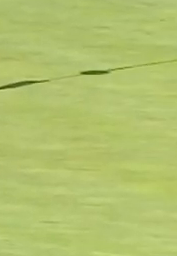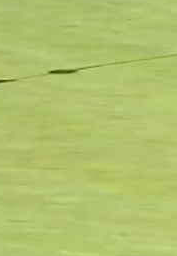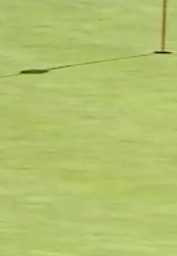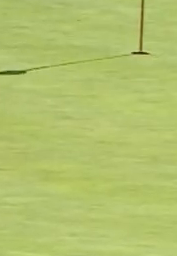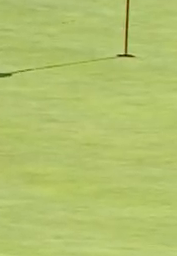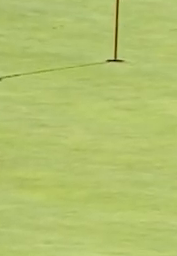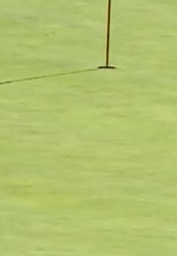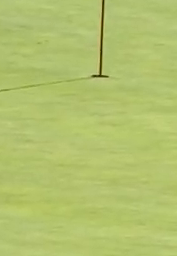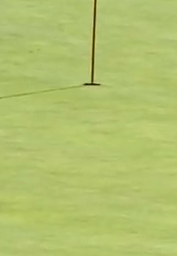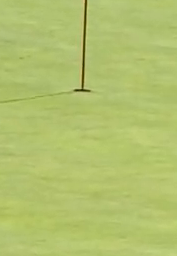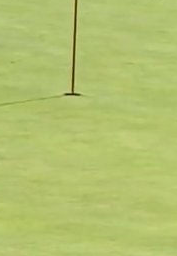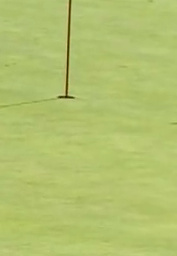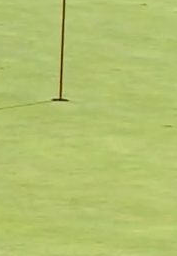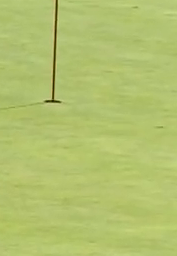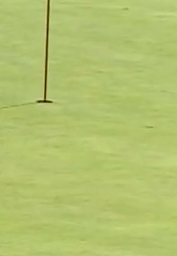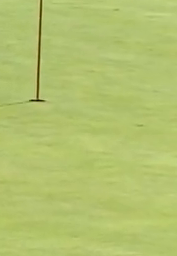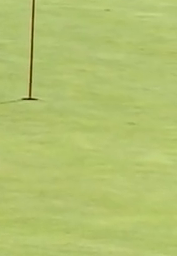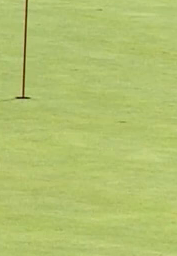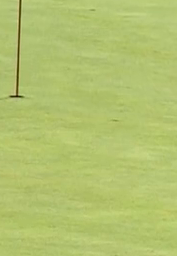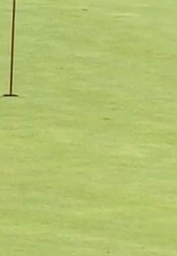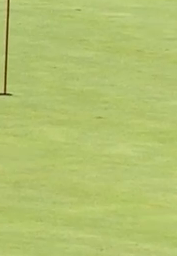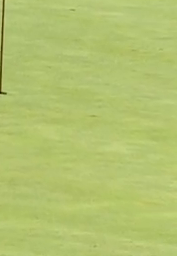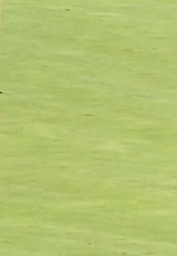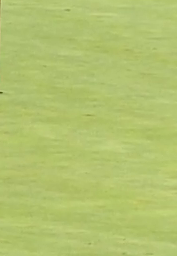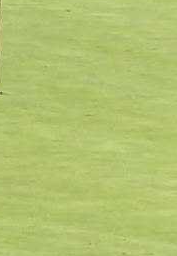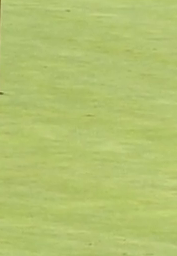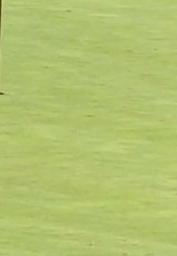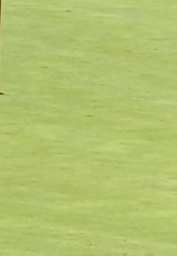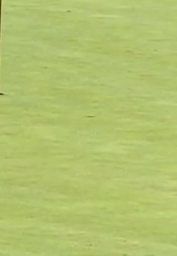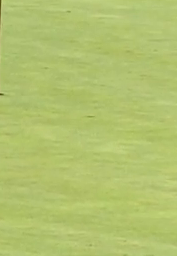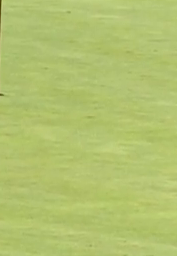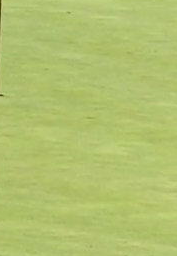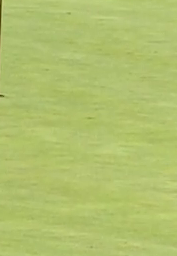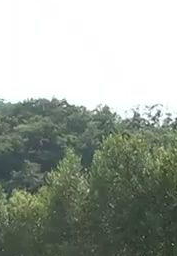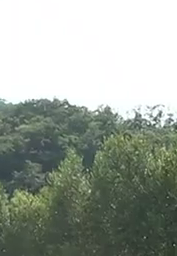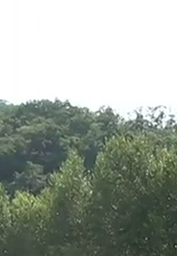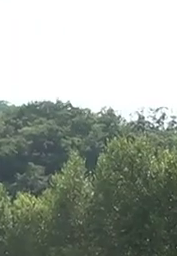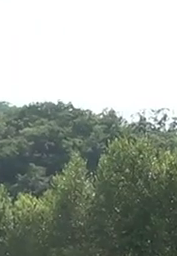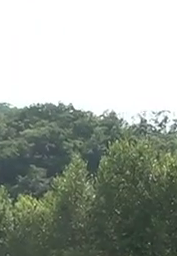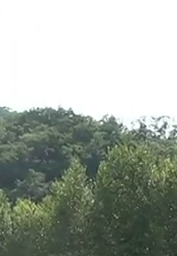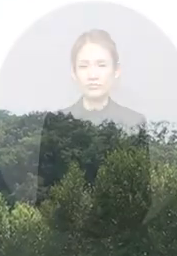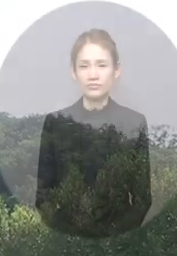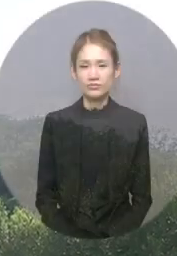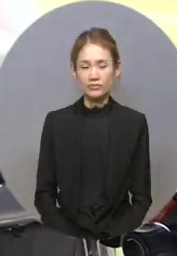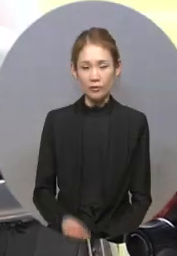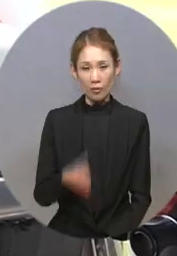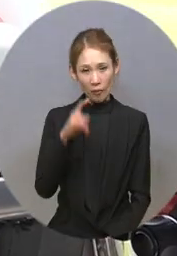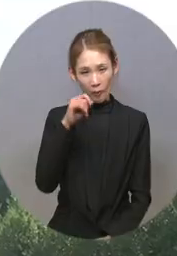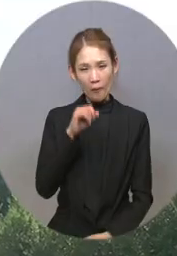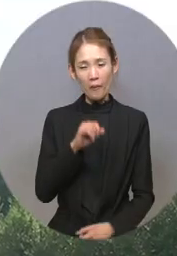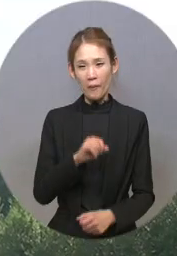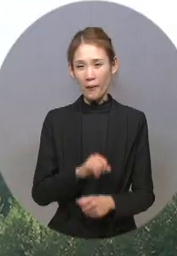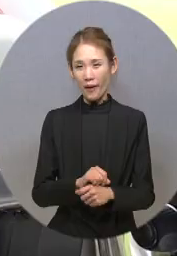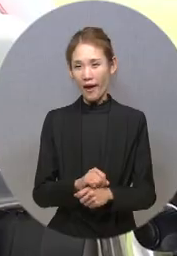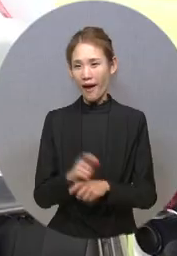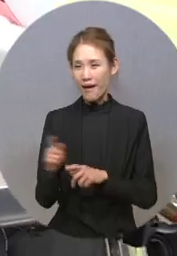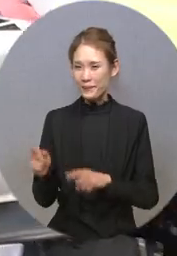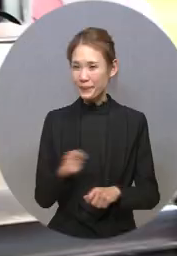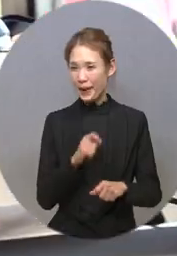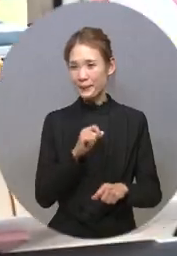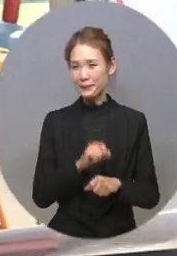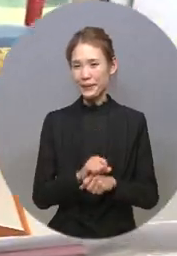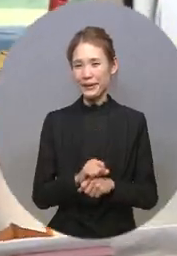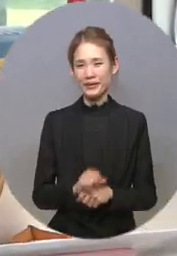우와 잘 쳤다. 온! 오, 나이스!